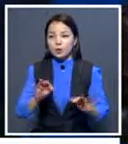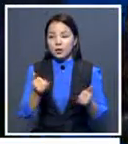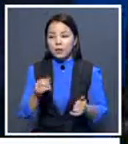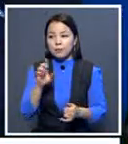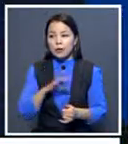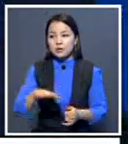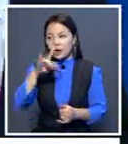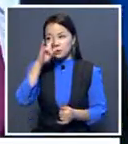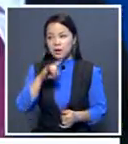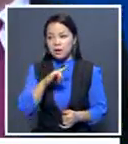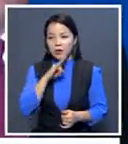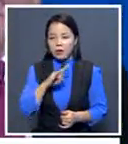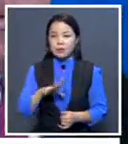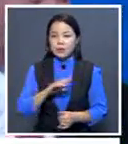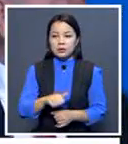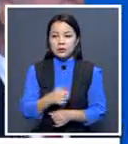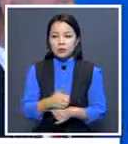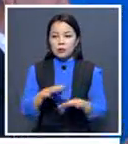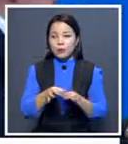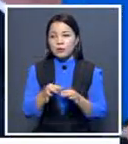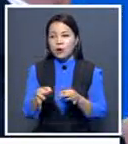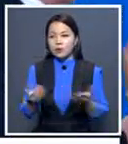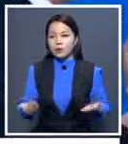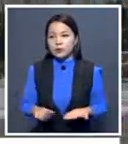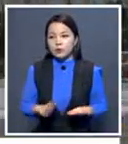Қазақстан облысының Теректі ауданы танылды.